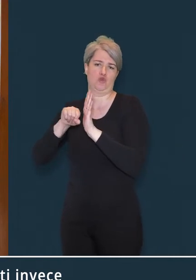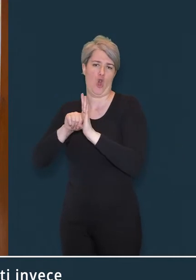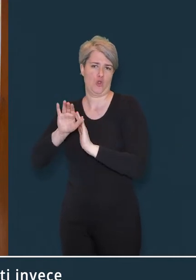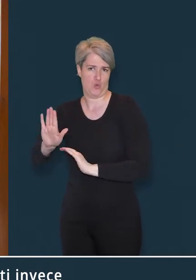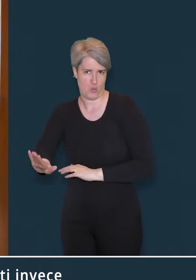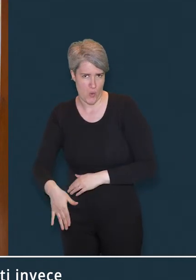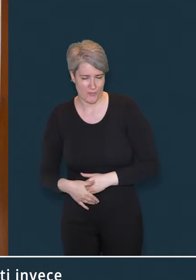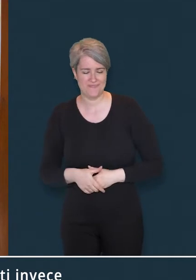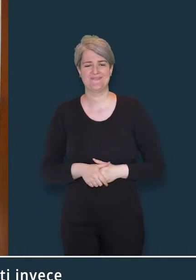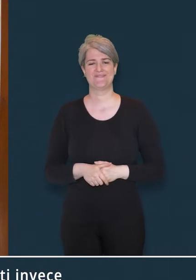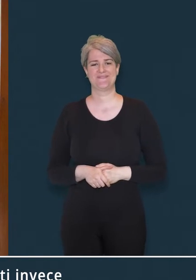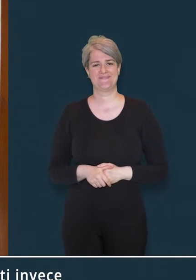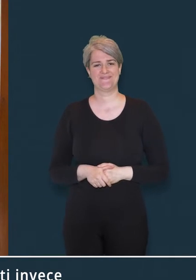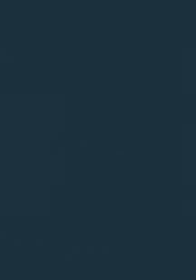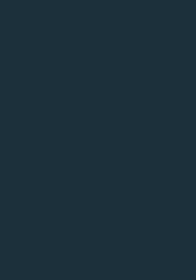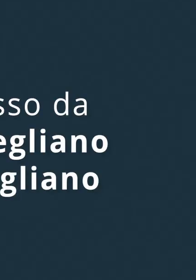storici